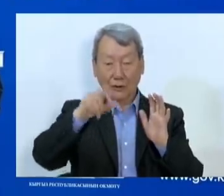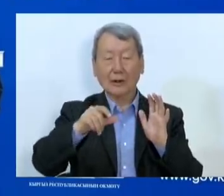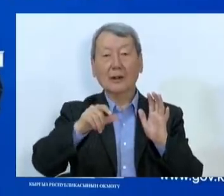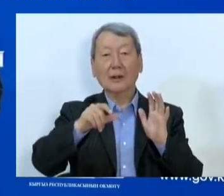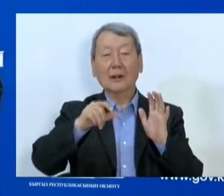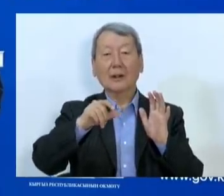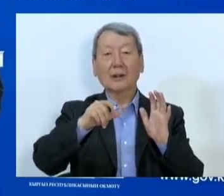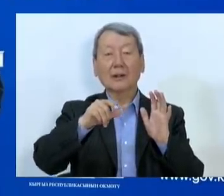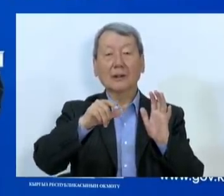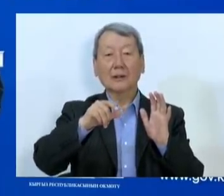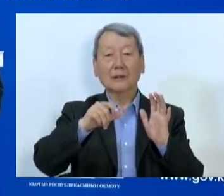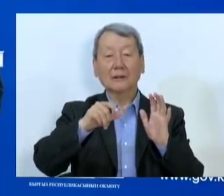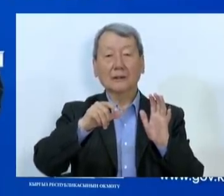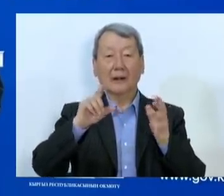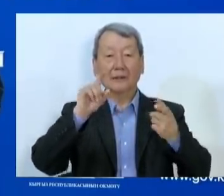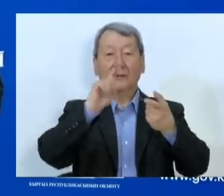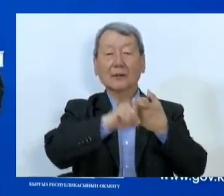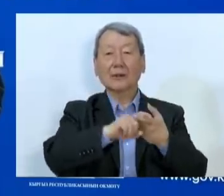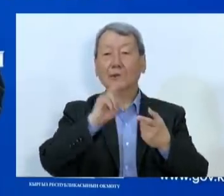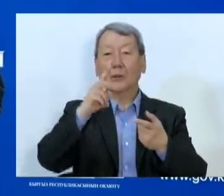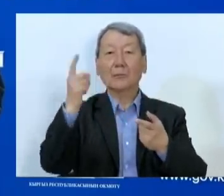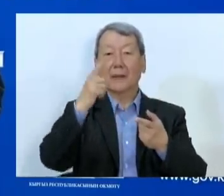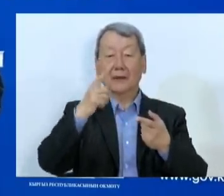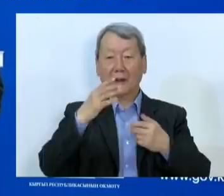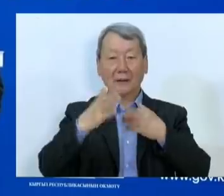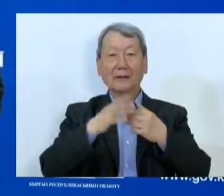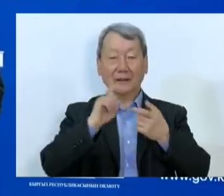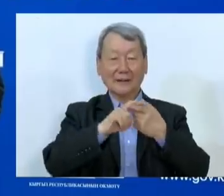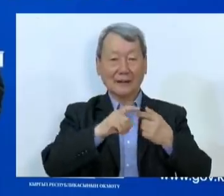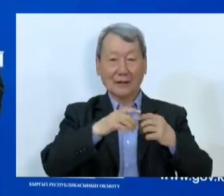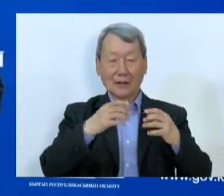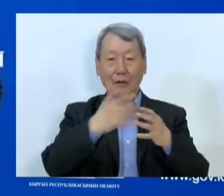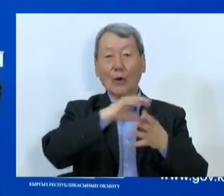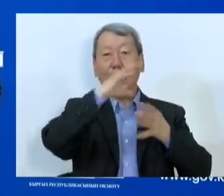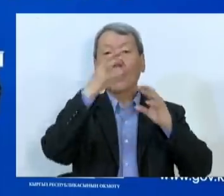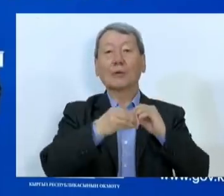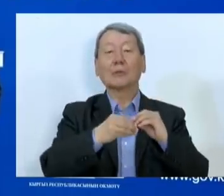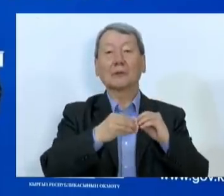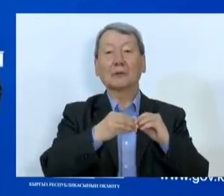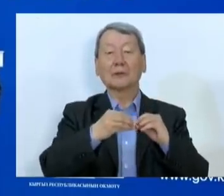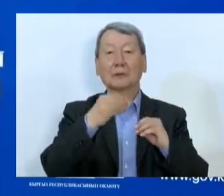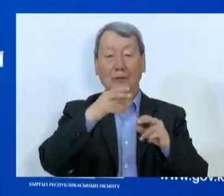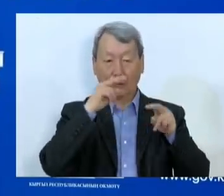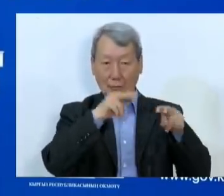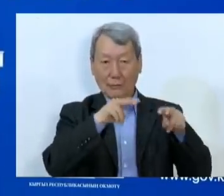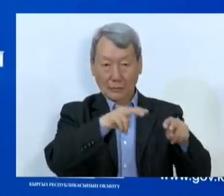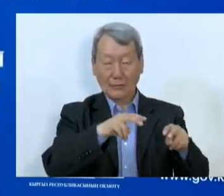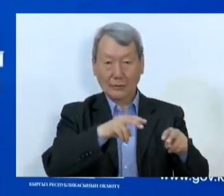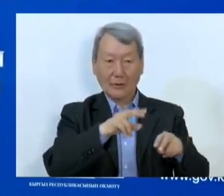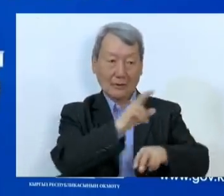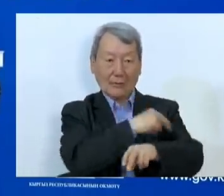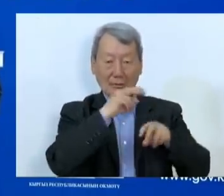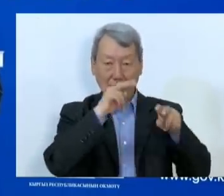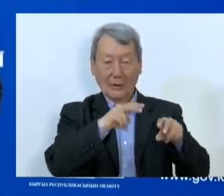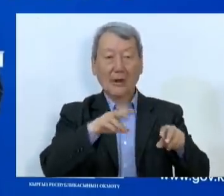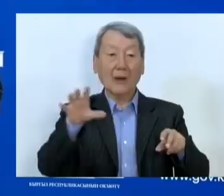8842 адамга жанакы байланышта болгон жактардын саны ушунча болду. Баарына тең тыкыр көзөмөл